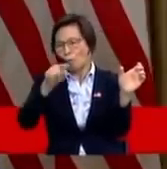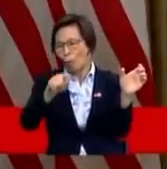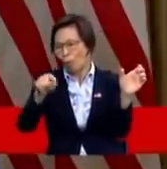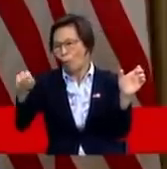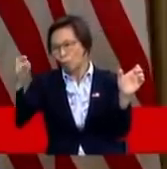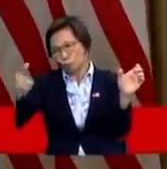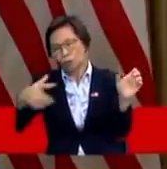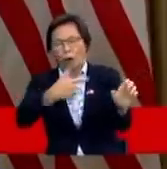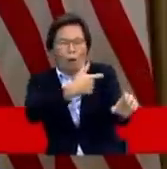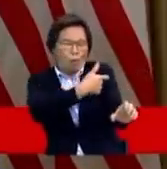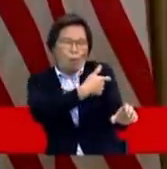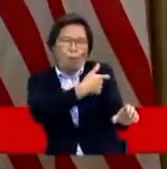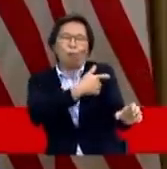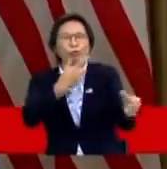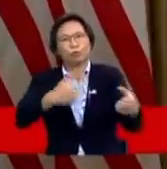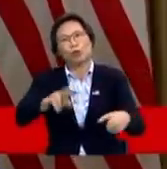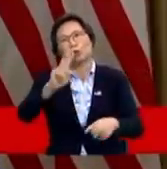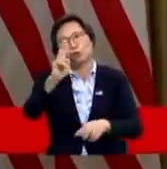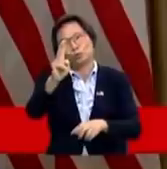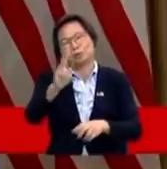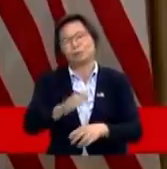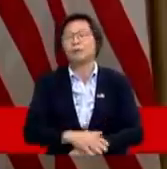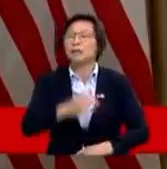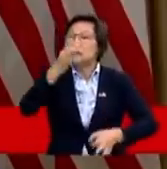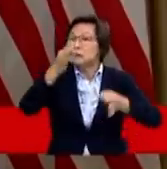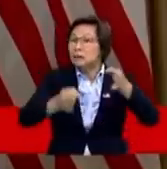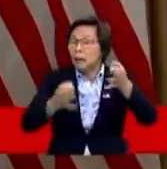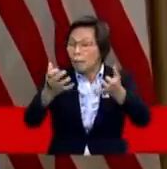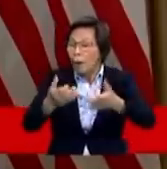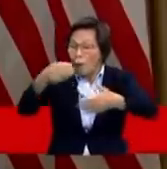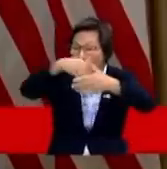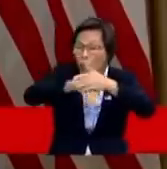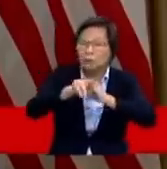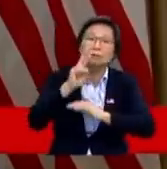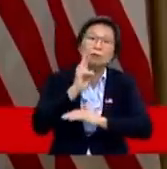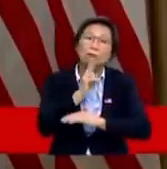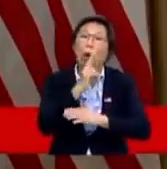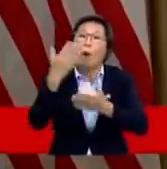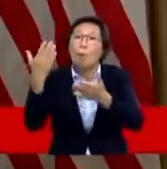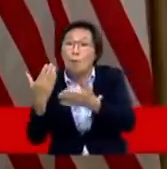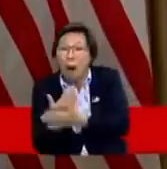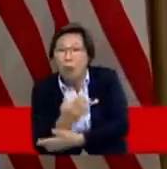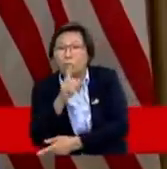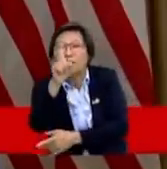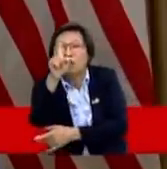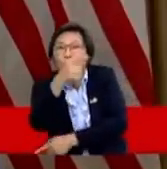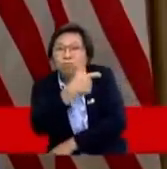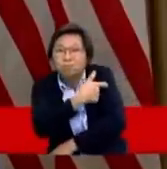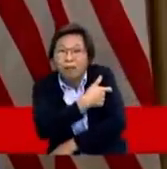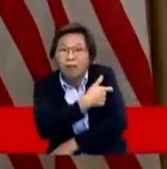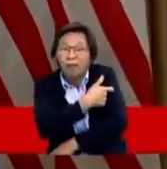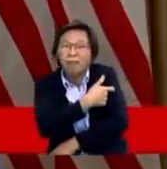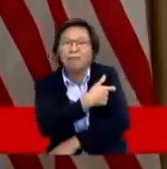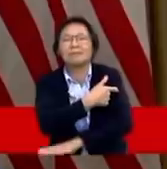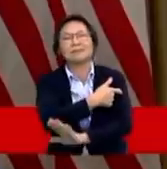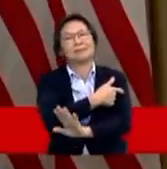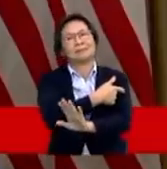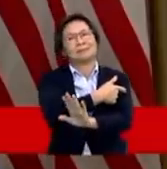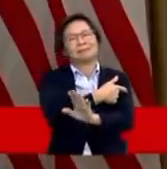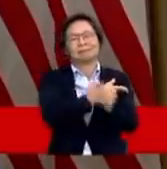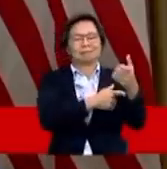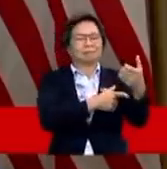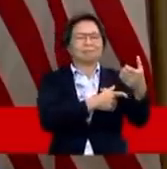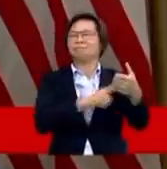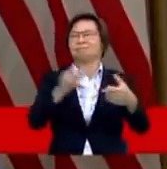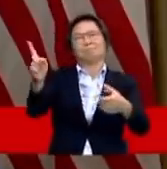vaksinasi lengkap Hai sekiranya yang nak masuk itu hanya bau dapat satu suntikan maka